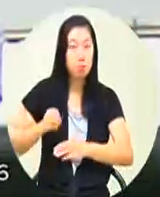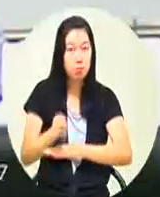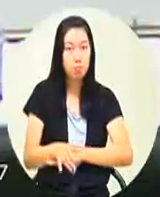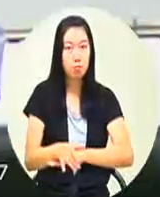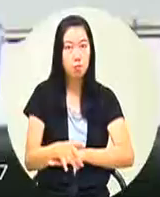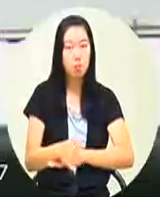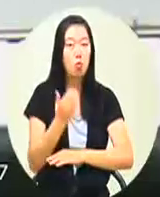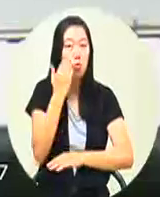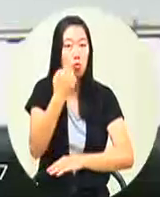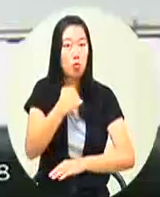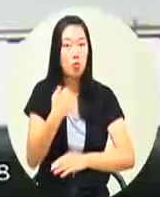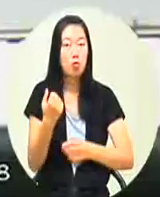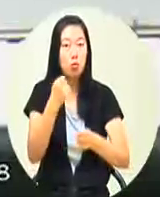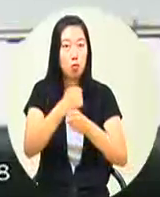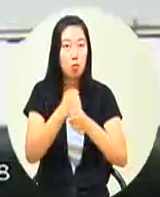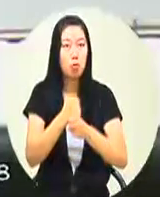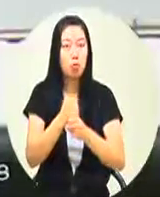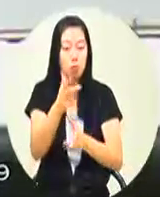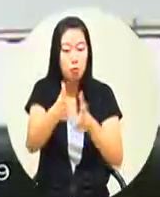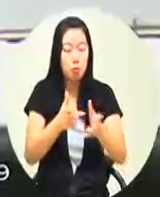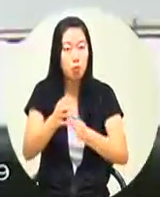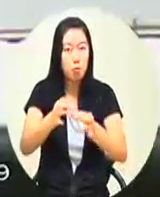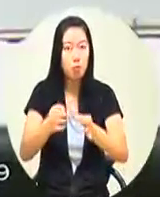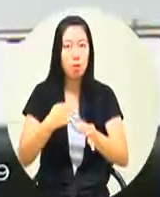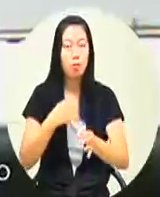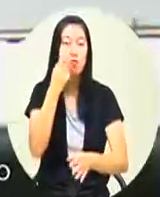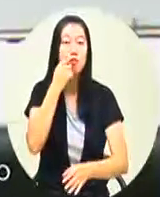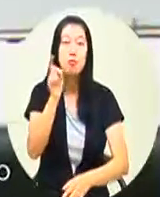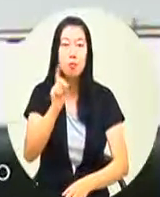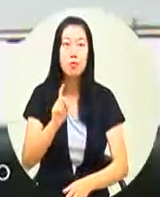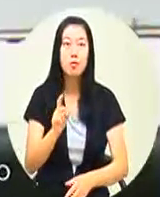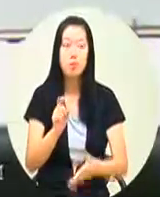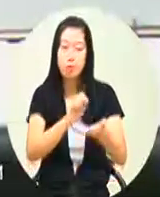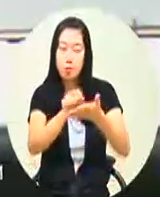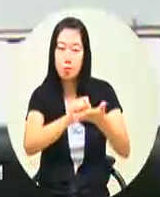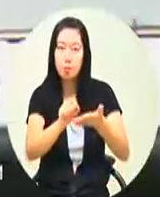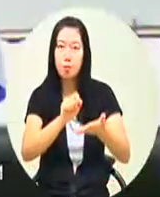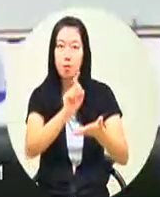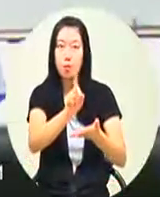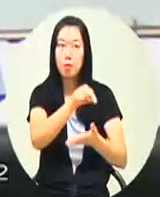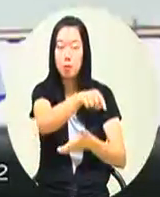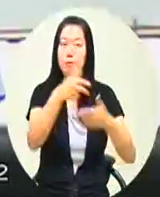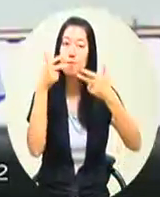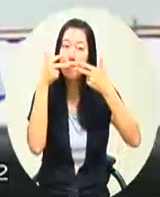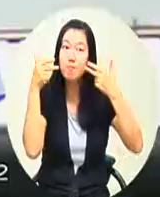话，我最喜欢去标沿乡的清疏工程，